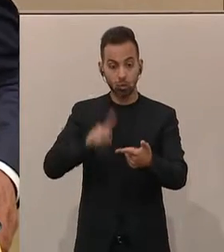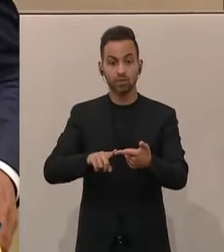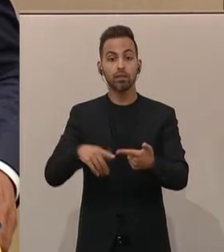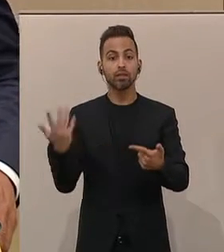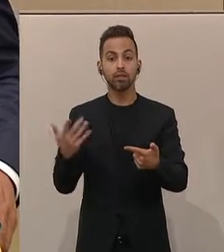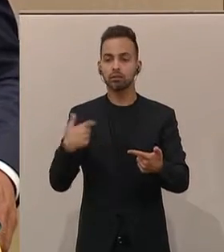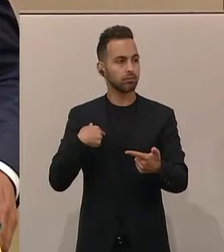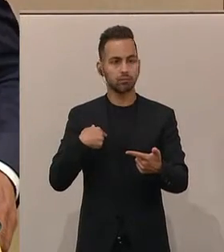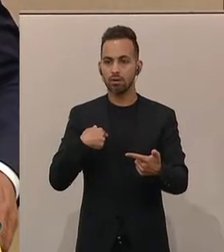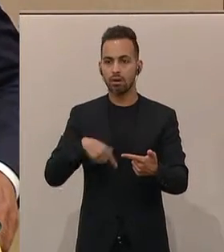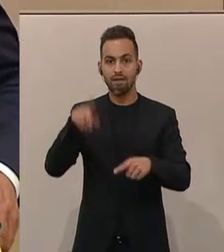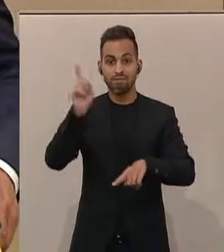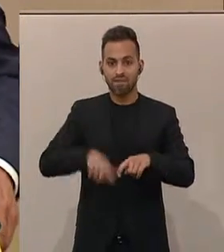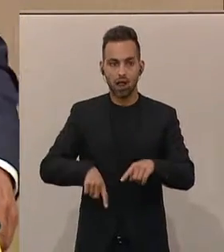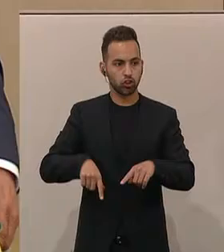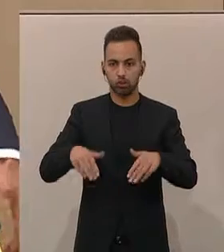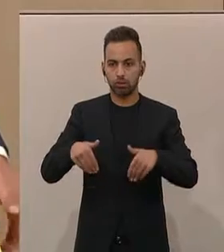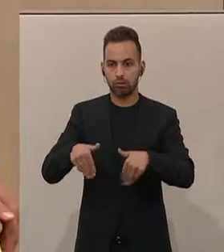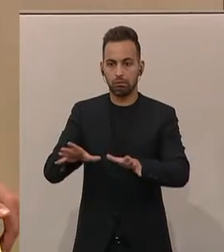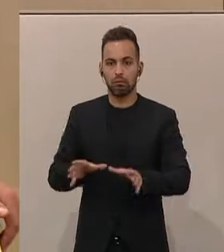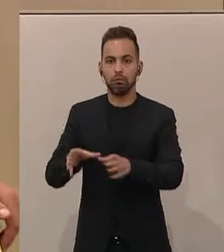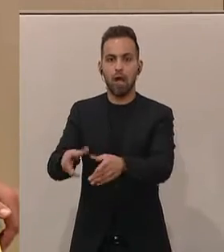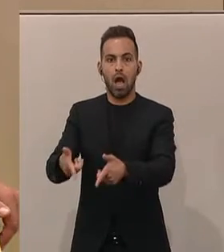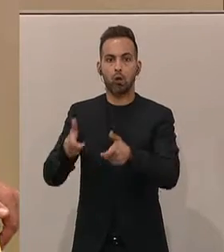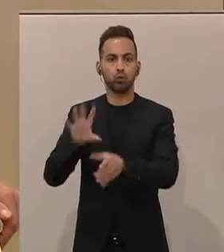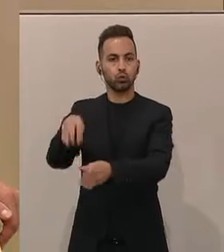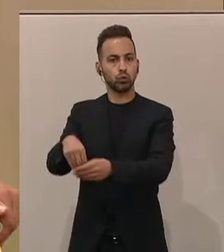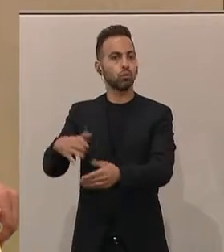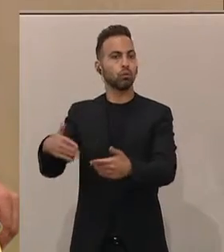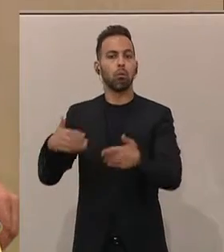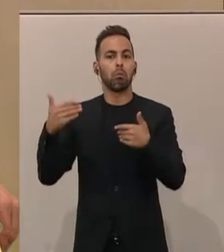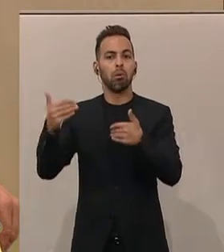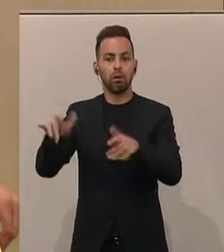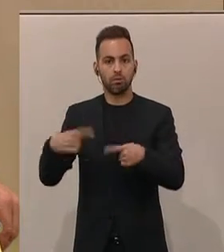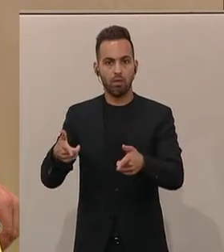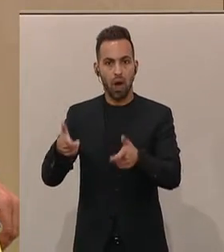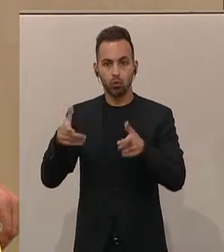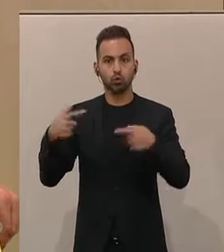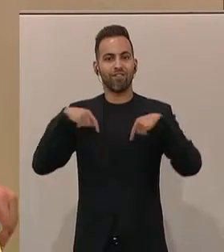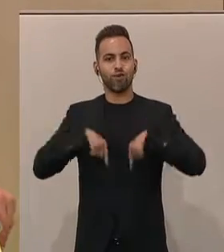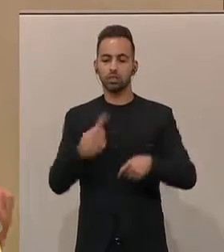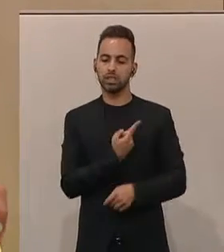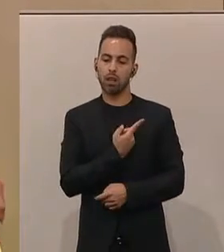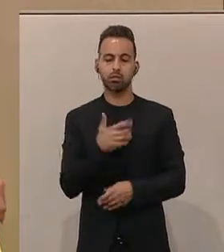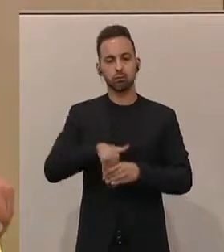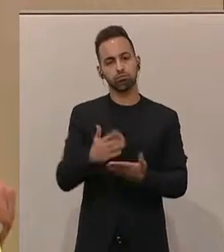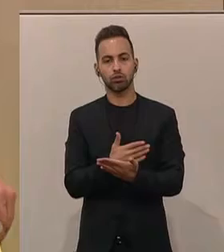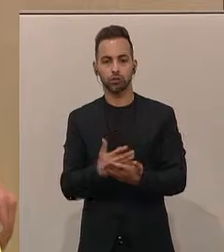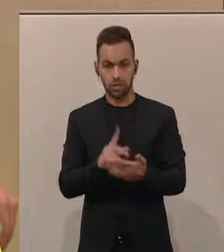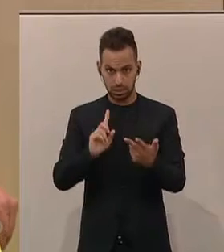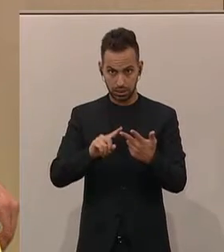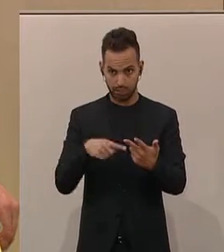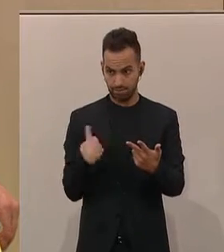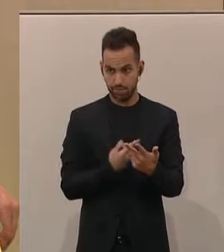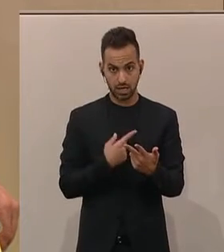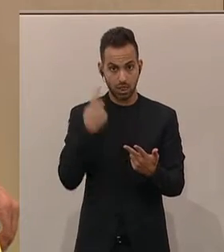mutwillig zu dem falschen, eigentlich nicht fachzuständigen Ausschuss, damit sie selbst den Ausschussvorsitz haben. Drittens, wir